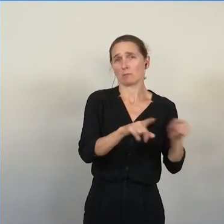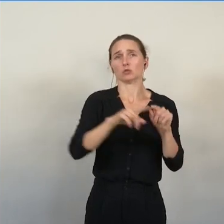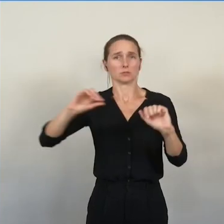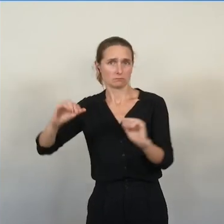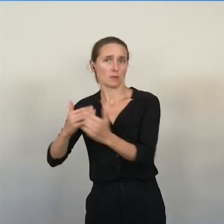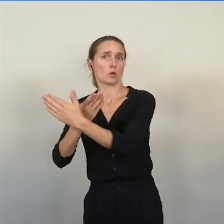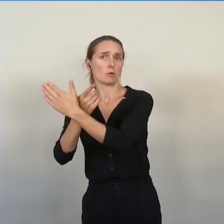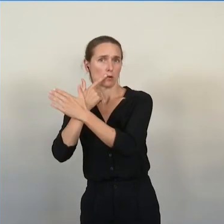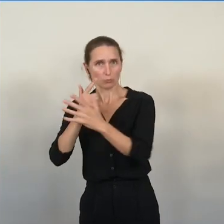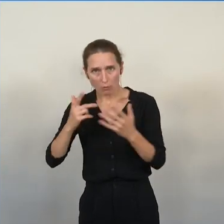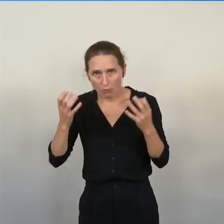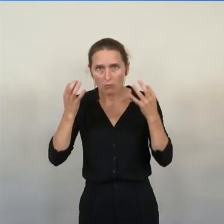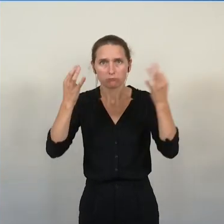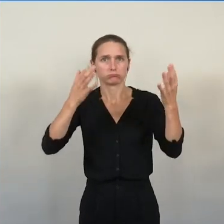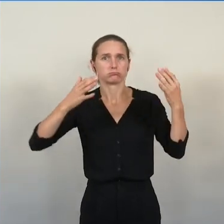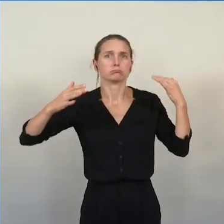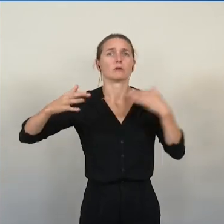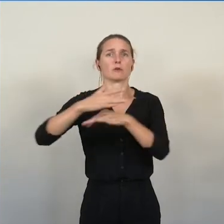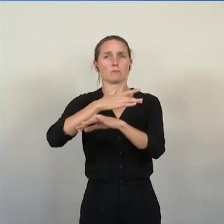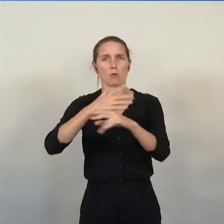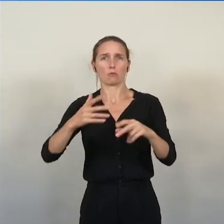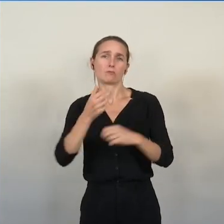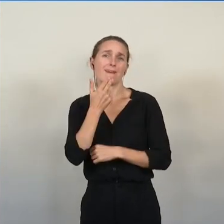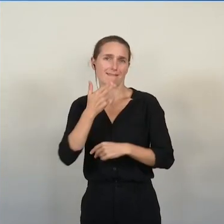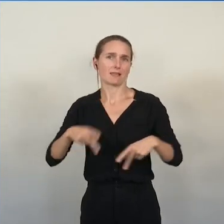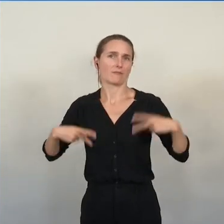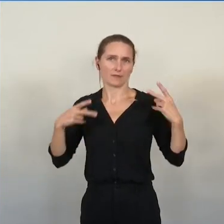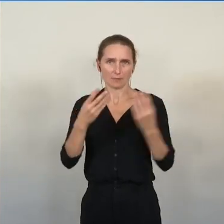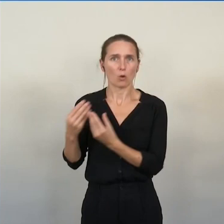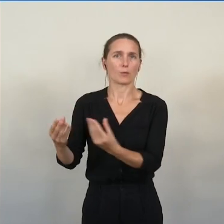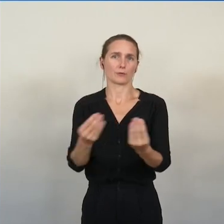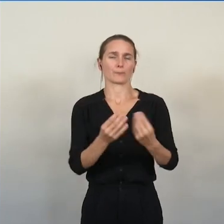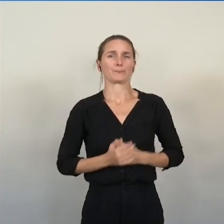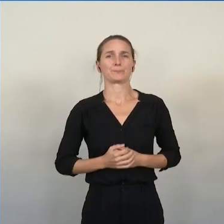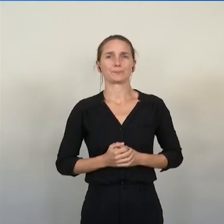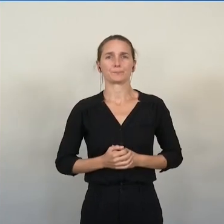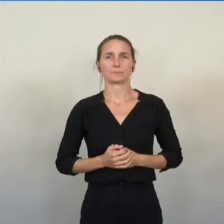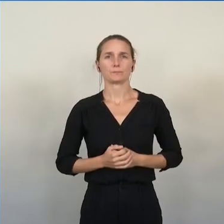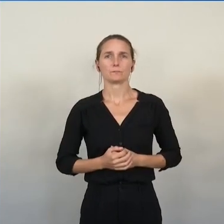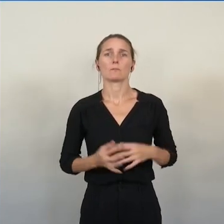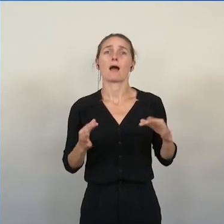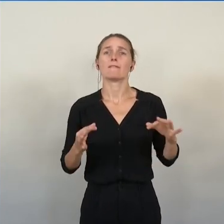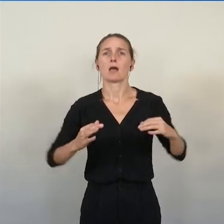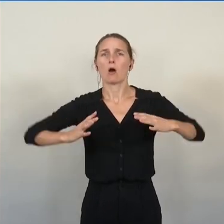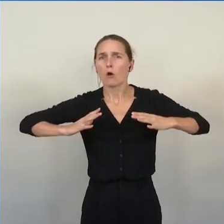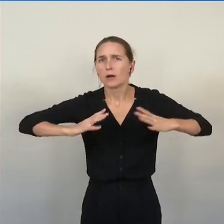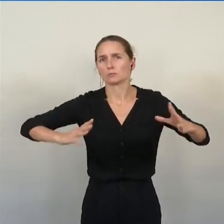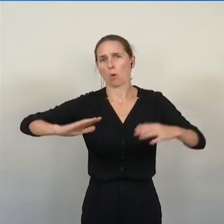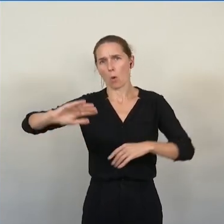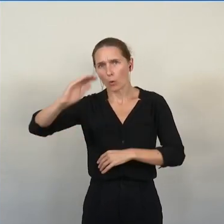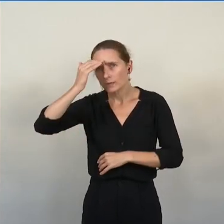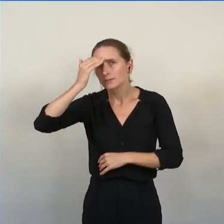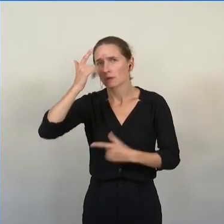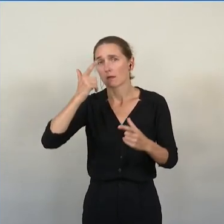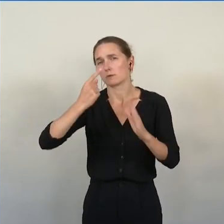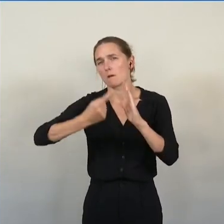l'environnement et de la qualité de vie des habitants enfin au titre des engagements ou des reconnaissances je vous rappelle que nous avons au printemps